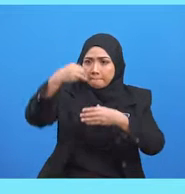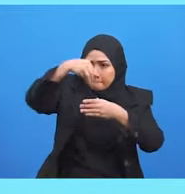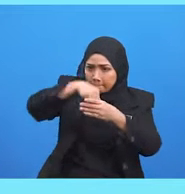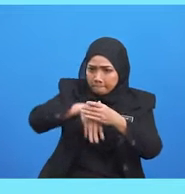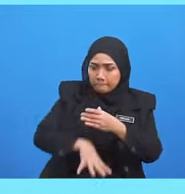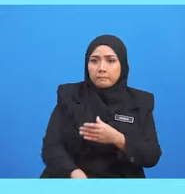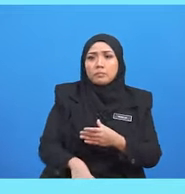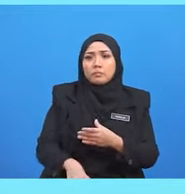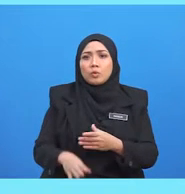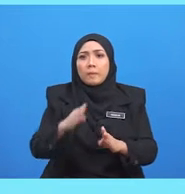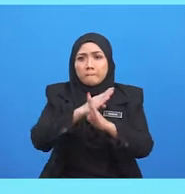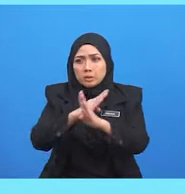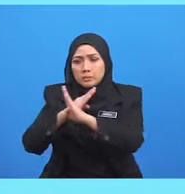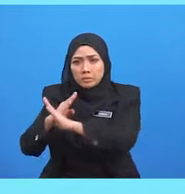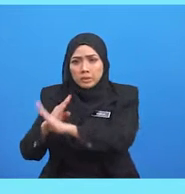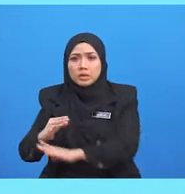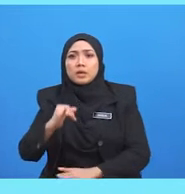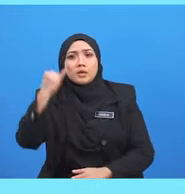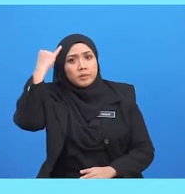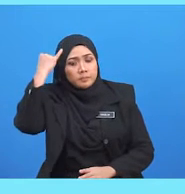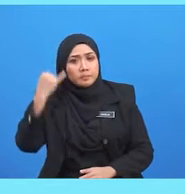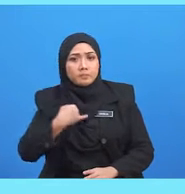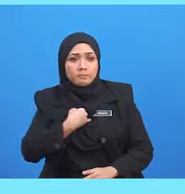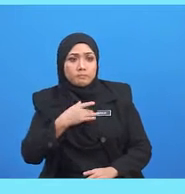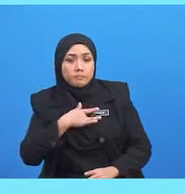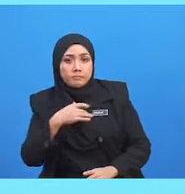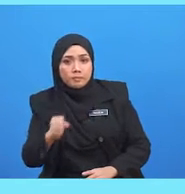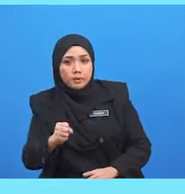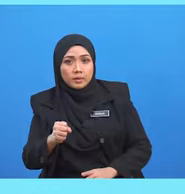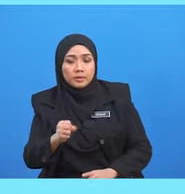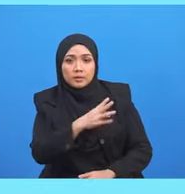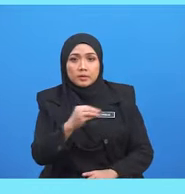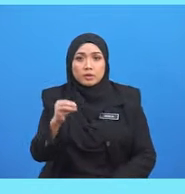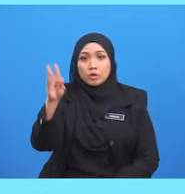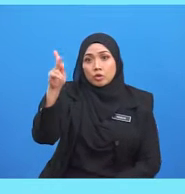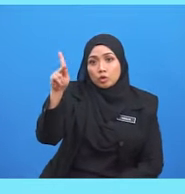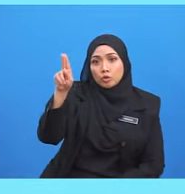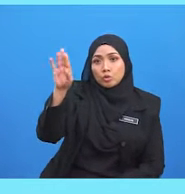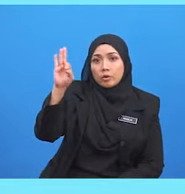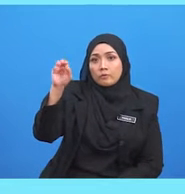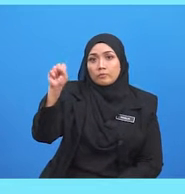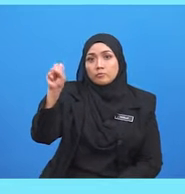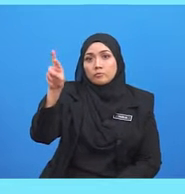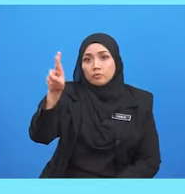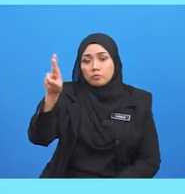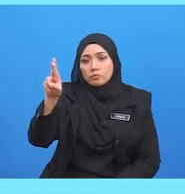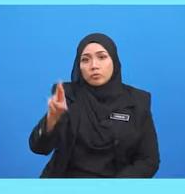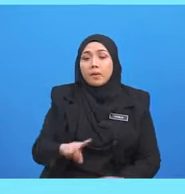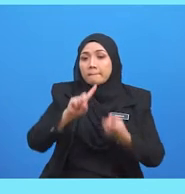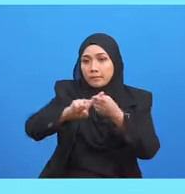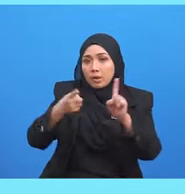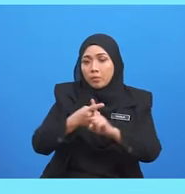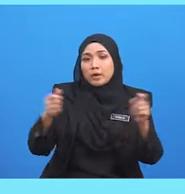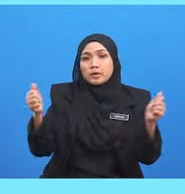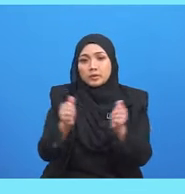mendalami batas-batas iman dan kufur. 2. Bersahabat dengan orang soleh